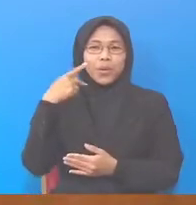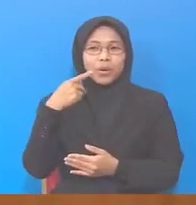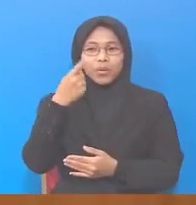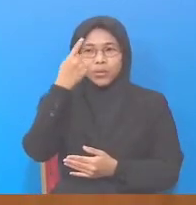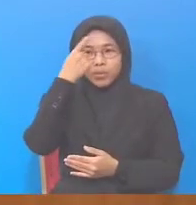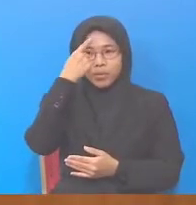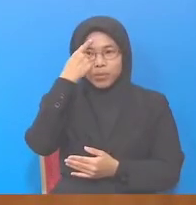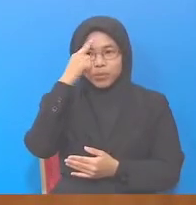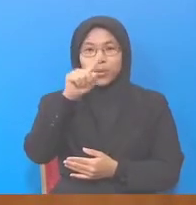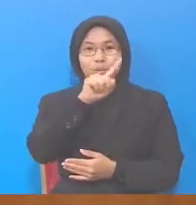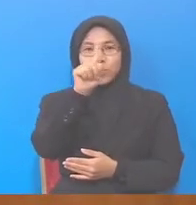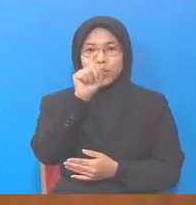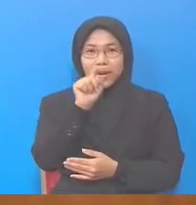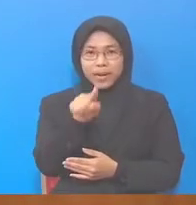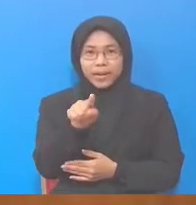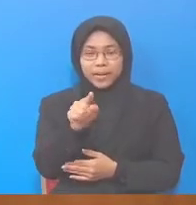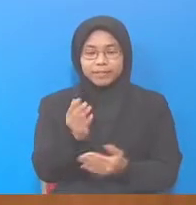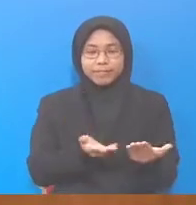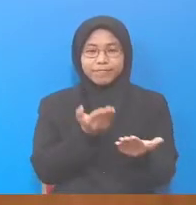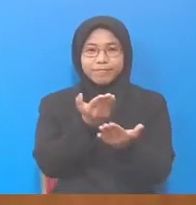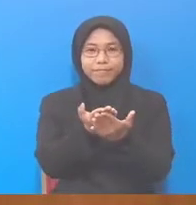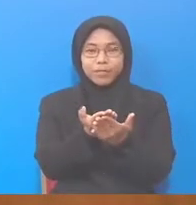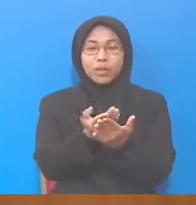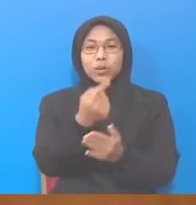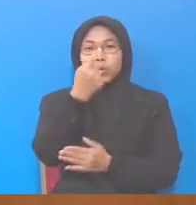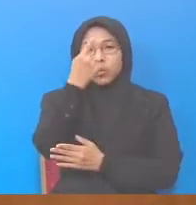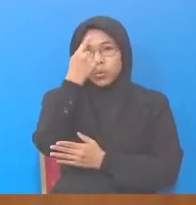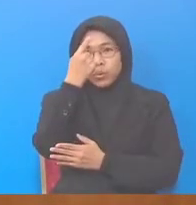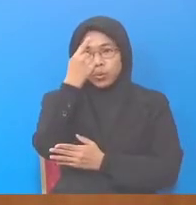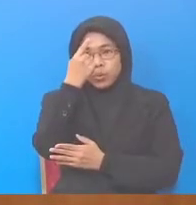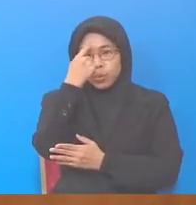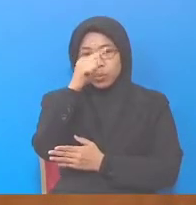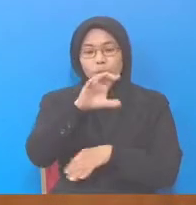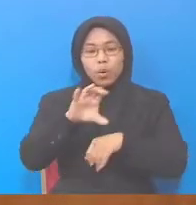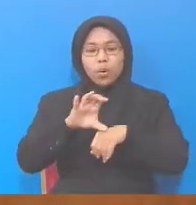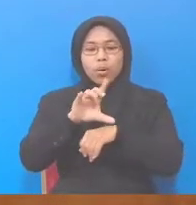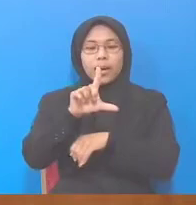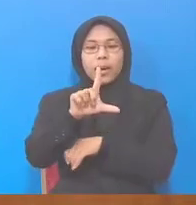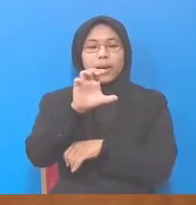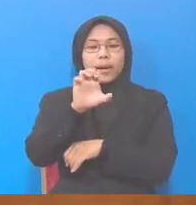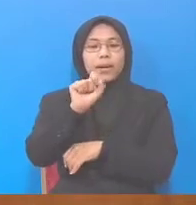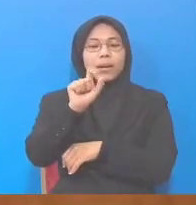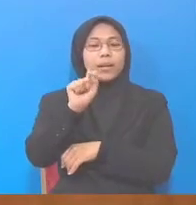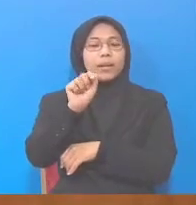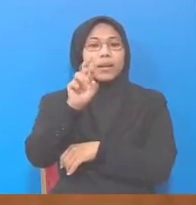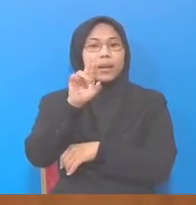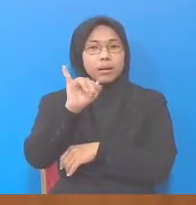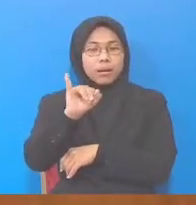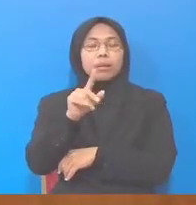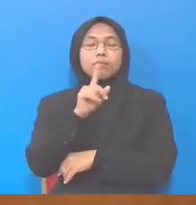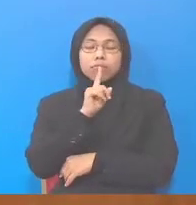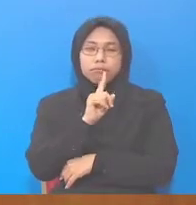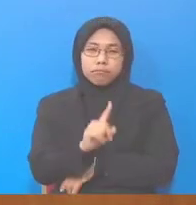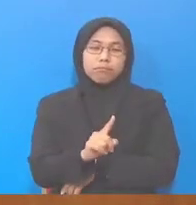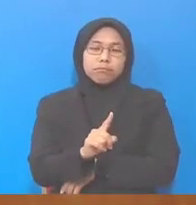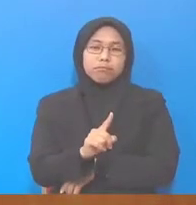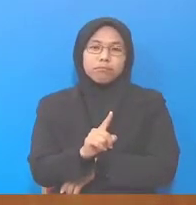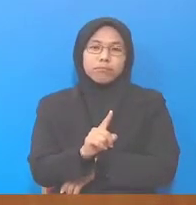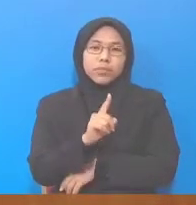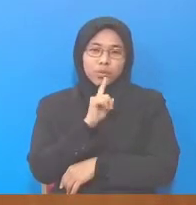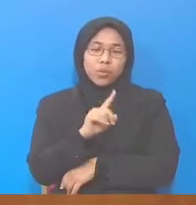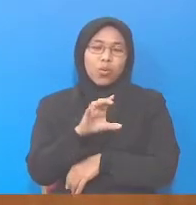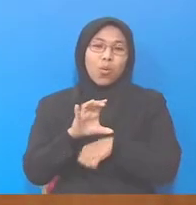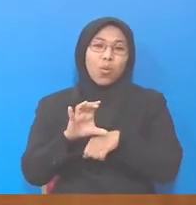di atas soalan yang diajukan untuk kulit Story negara kita memang tidak dinafikan